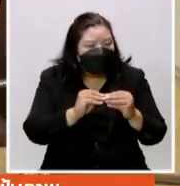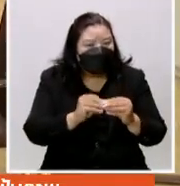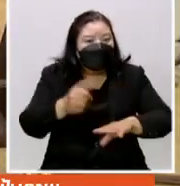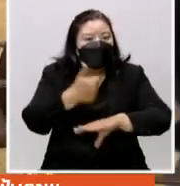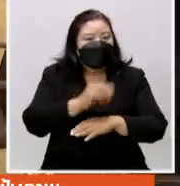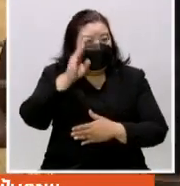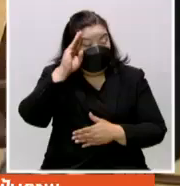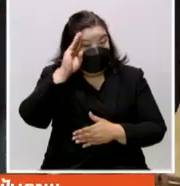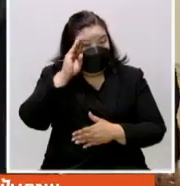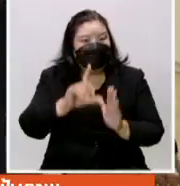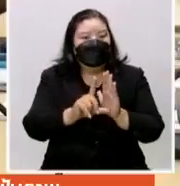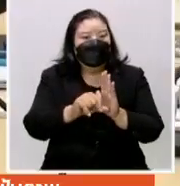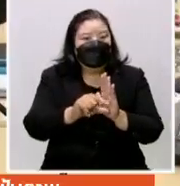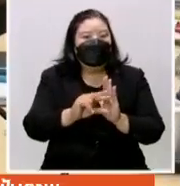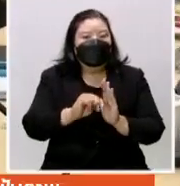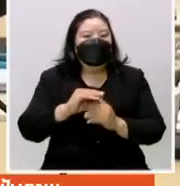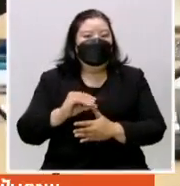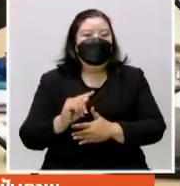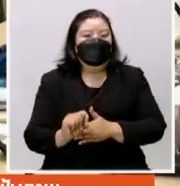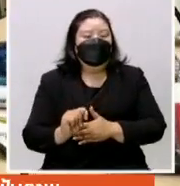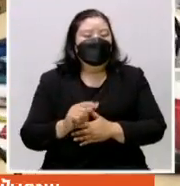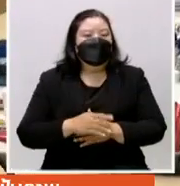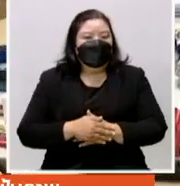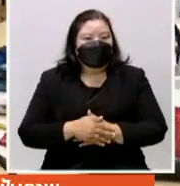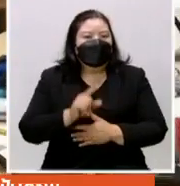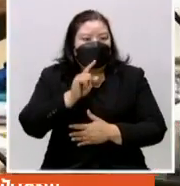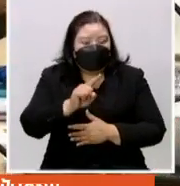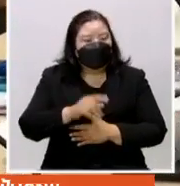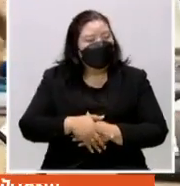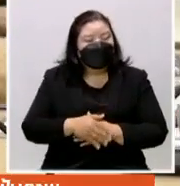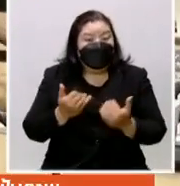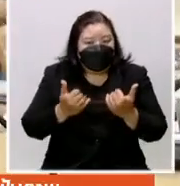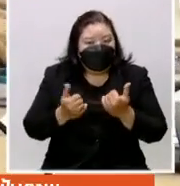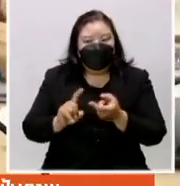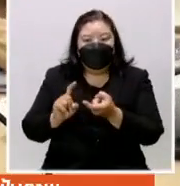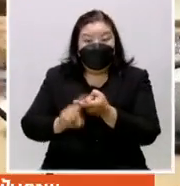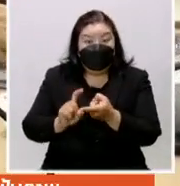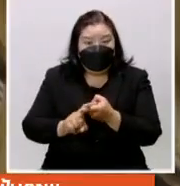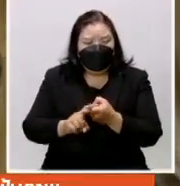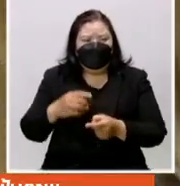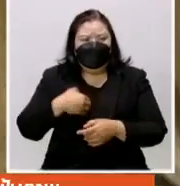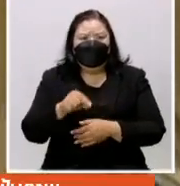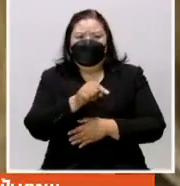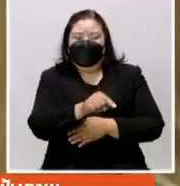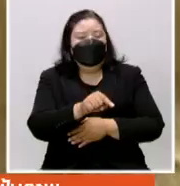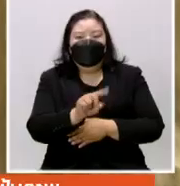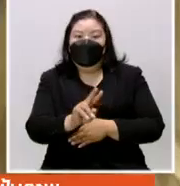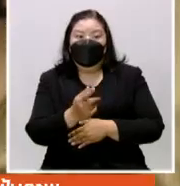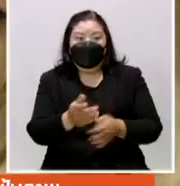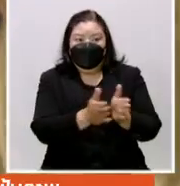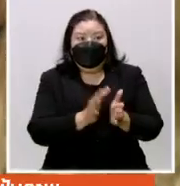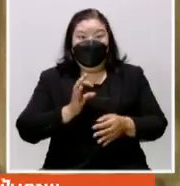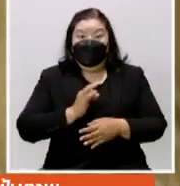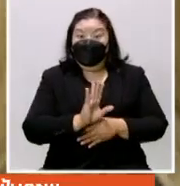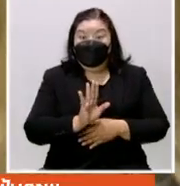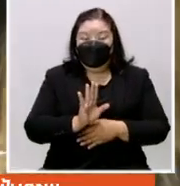บิร์กเลขาธิการนาโต้ค่ะปรากฏว่าพันธมิตรตะวันตกปฏิเสธข้อเรียกร้องของรัสเซียที่ต้องการขัดขวางยูเครนไม่ให้เข้าเป็นสมาชิกนาโ